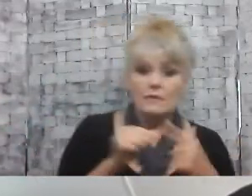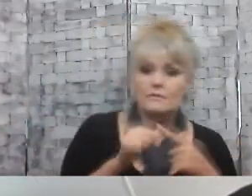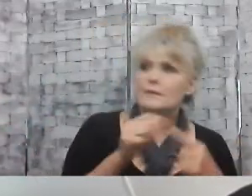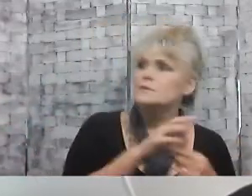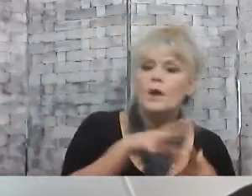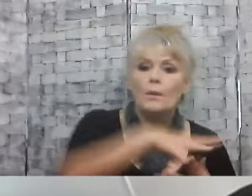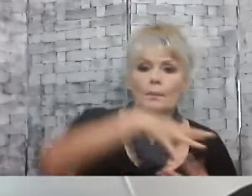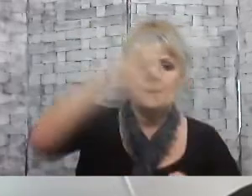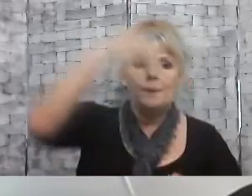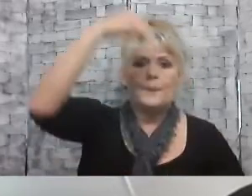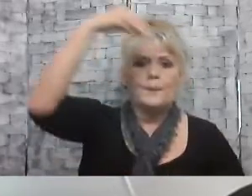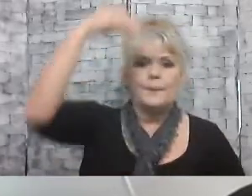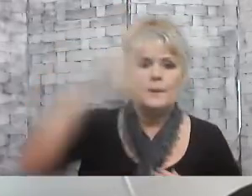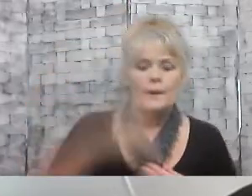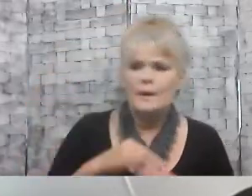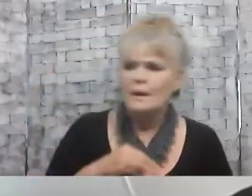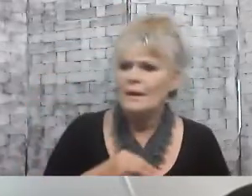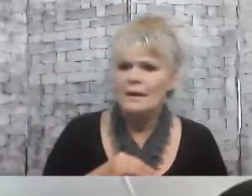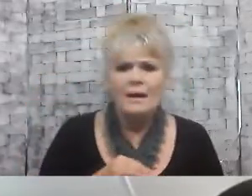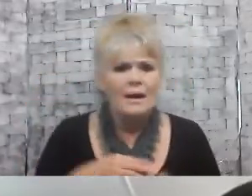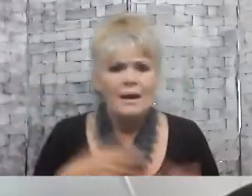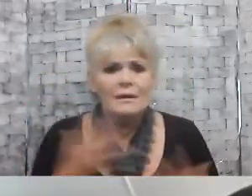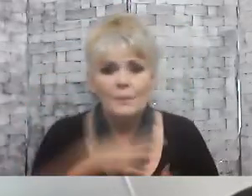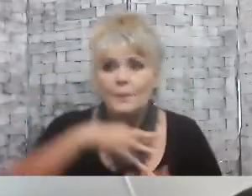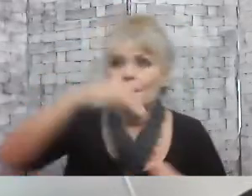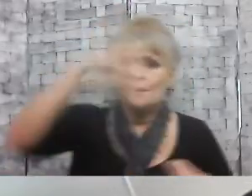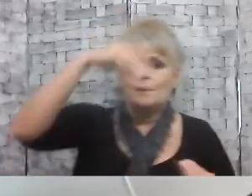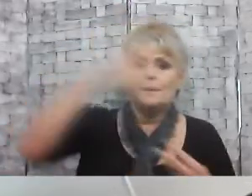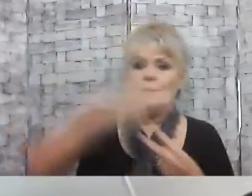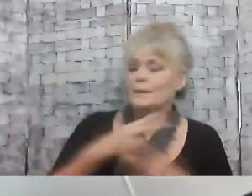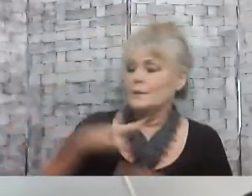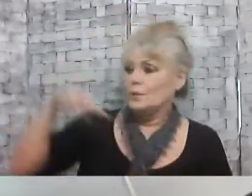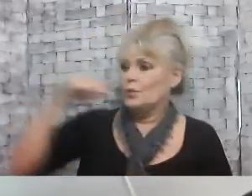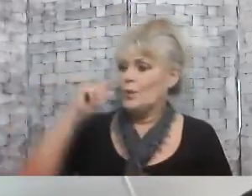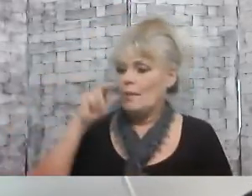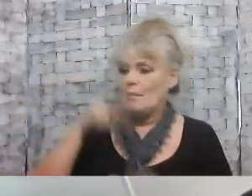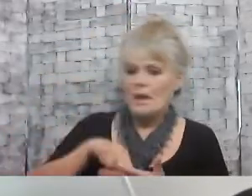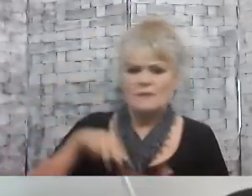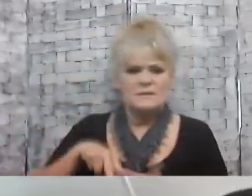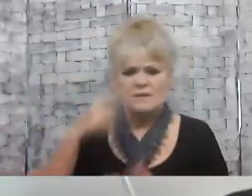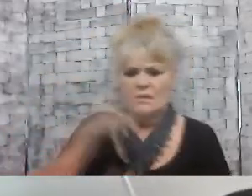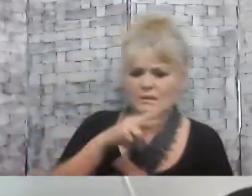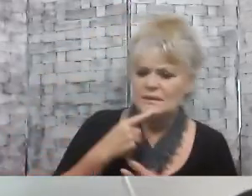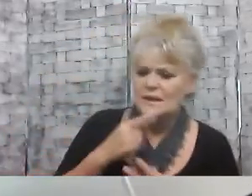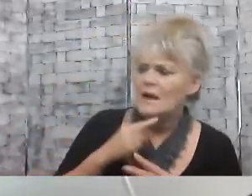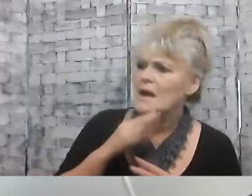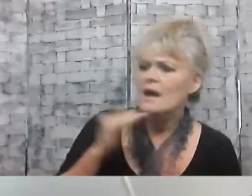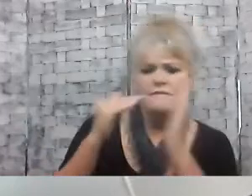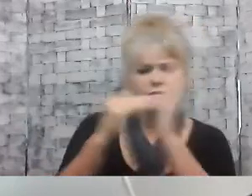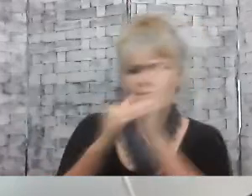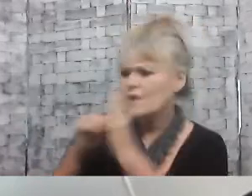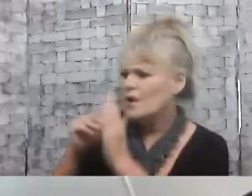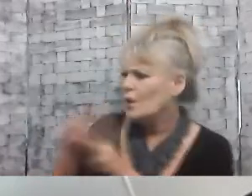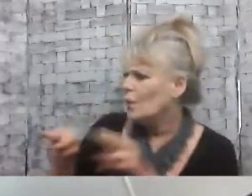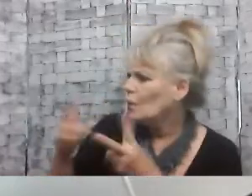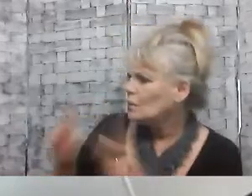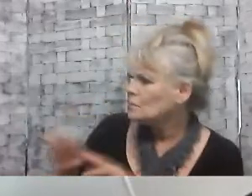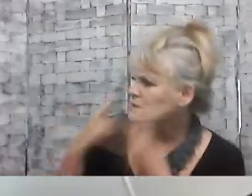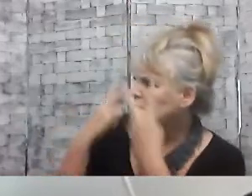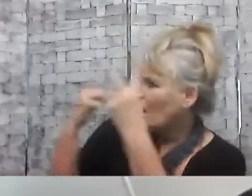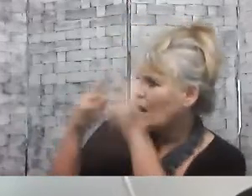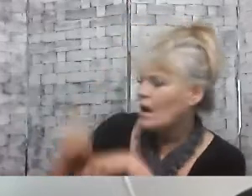Ja. Toe is hulle twee manne in wit. Hy verdwijn en toe is hulle twee manne in wit, en toe vraag hulle die